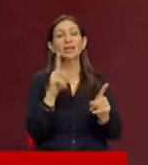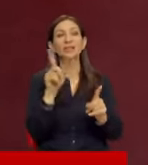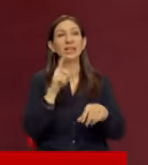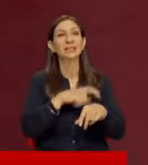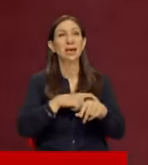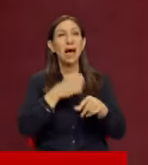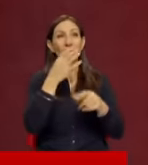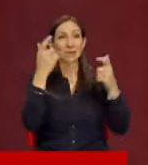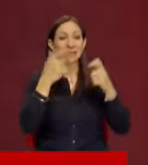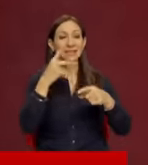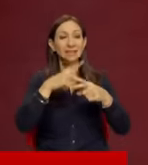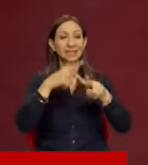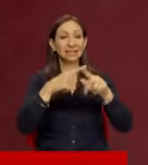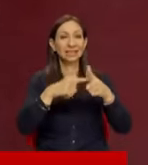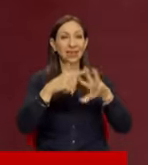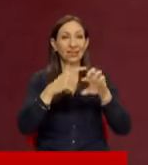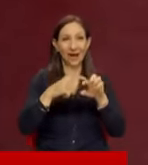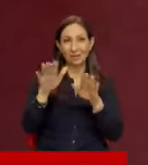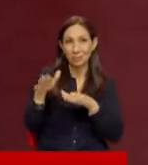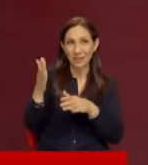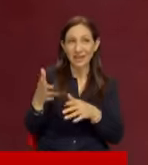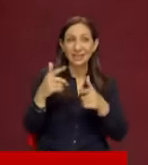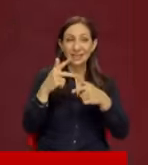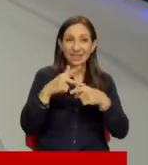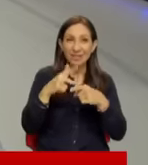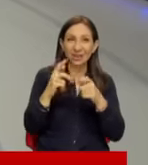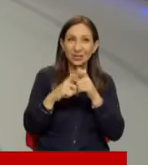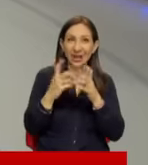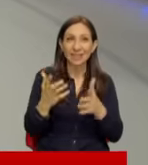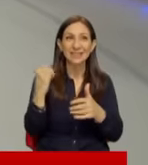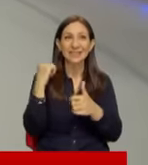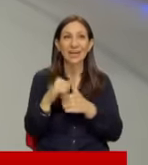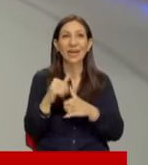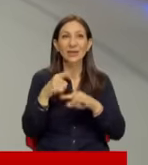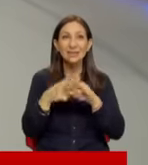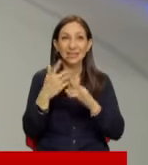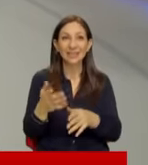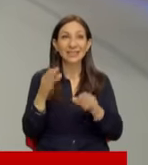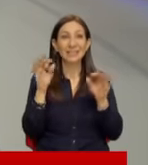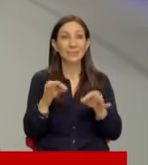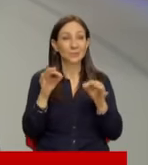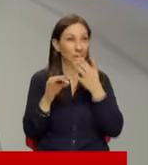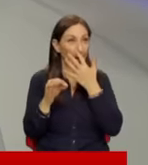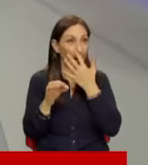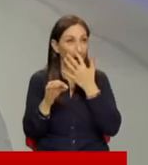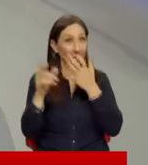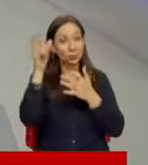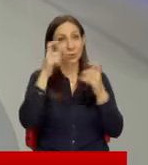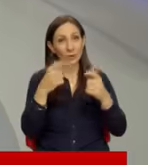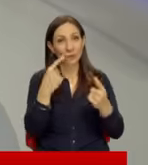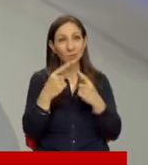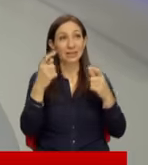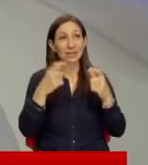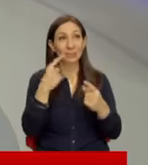Saat Bülten sorumlusu Zafer Söken yanımızda. Zafer, günaydın. Bir kez daha hoş geldin. Şimdi hani Türkiye'yi konuşuyoruz,